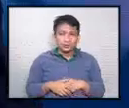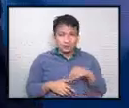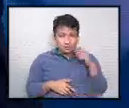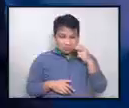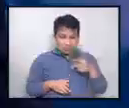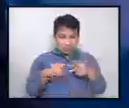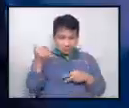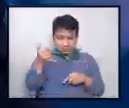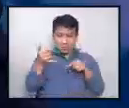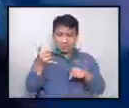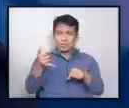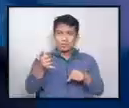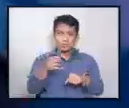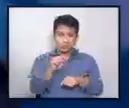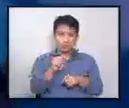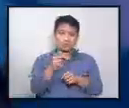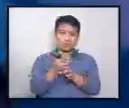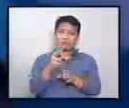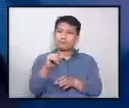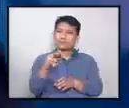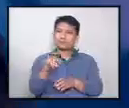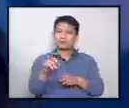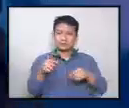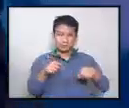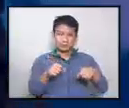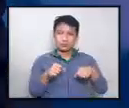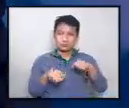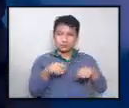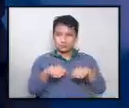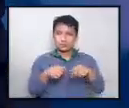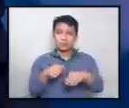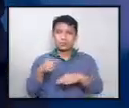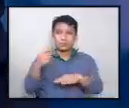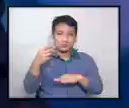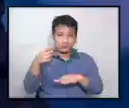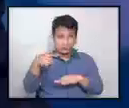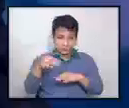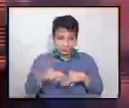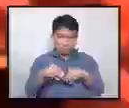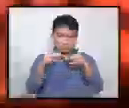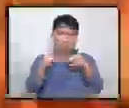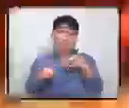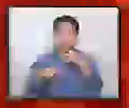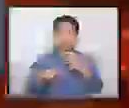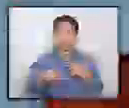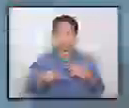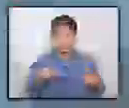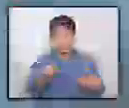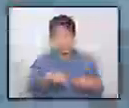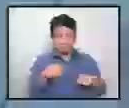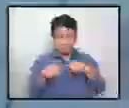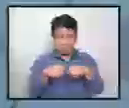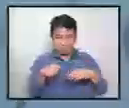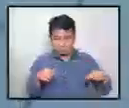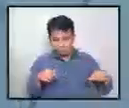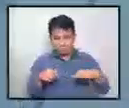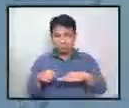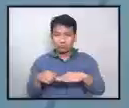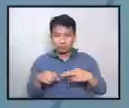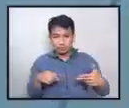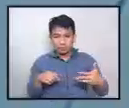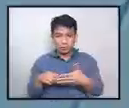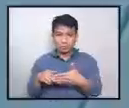Kot in aksyon ang karambola ng SUV, bisikleta at motorsiklo sa Barangay Potrero, Malabon. Patawid na sana ang bike ng mabangga ito